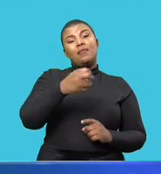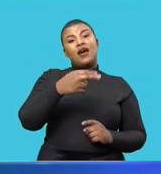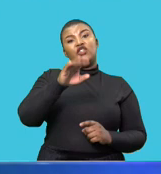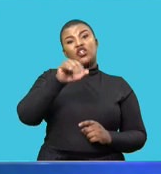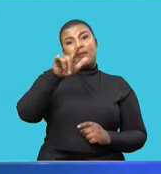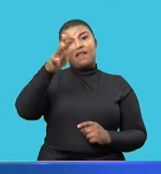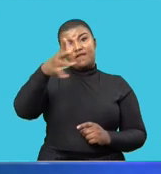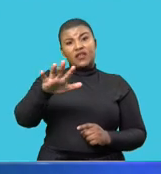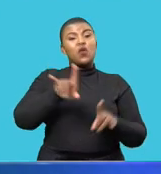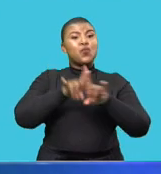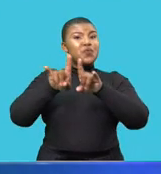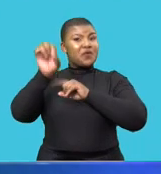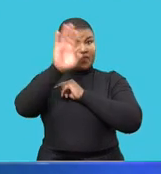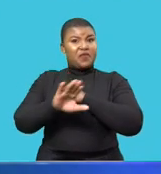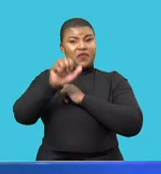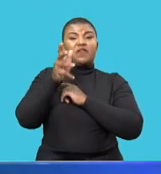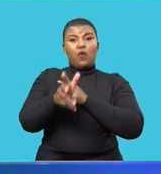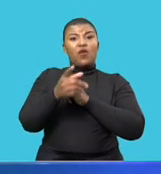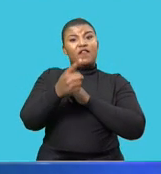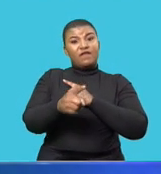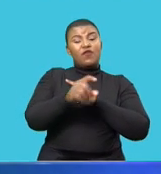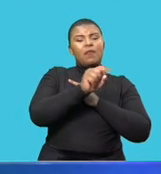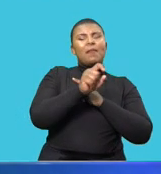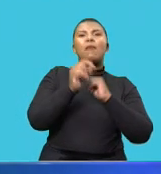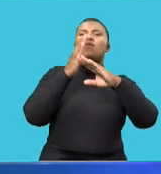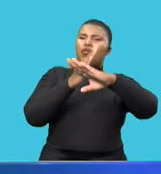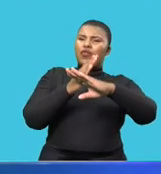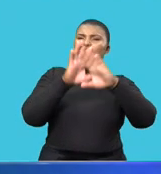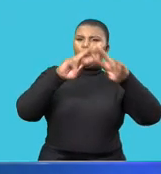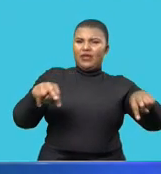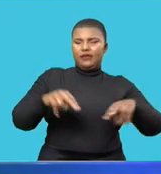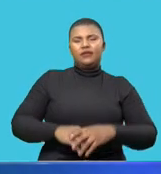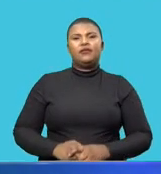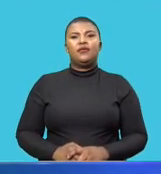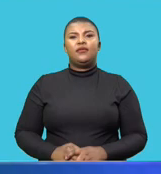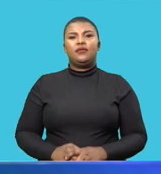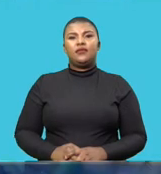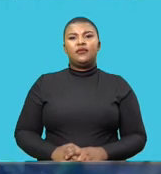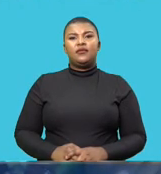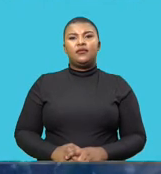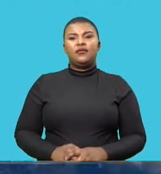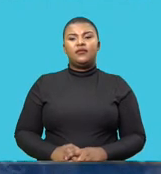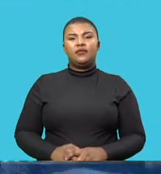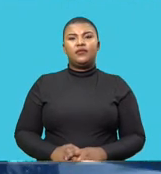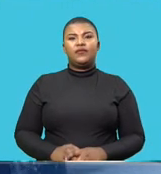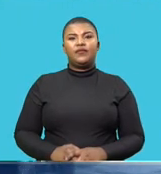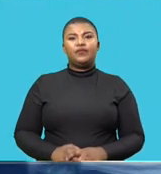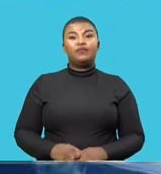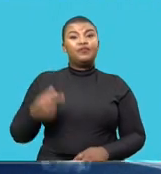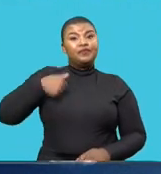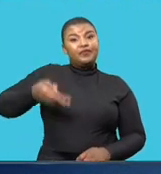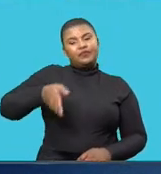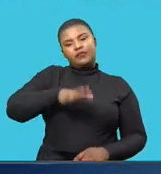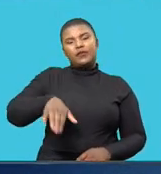nobume belizwe kunye nongquzulwano oluqhubekayo phakathi kwe-Israel nePalestine. We are here in